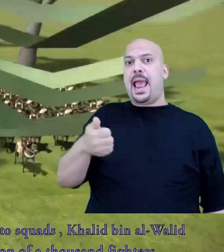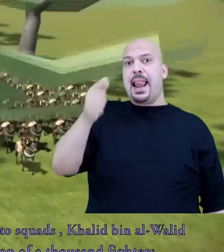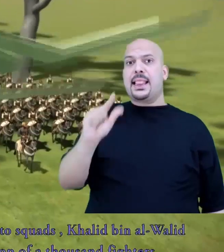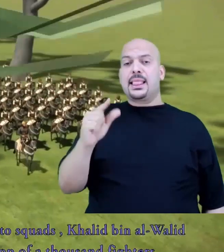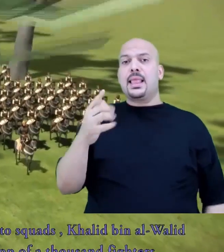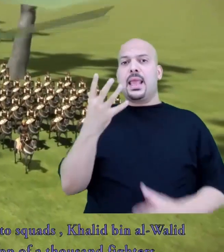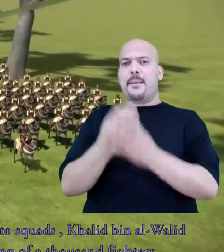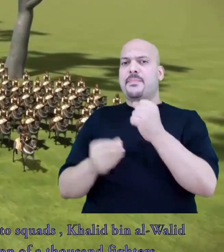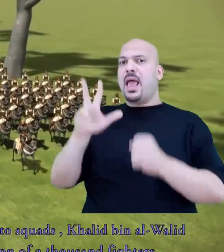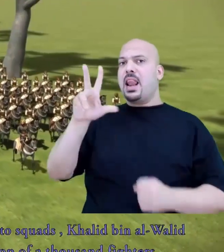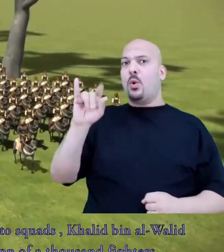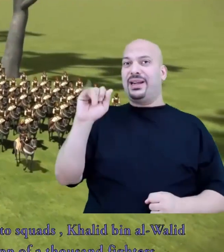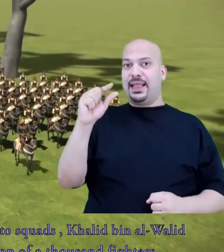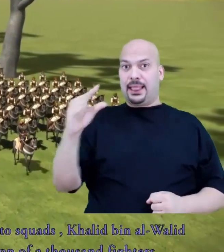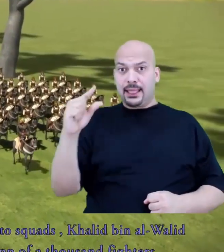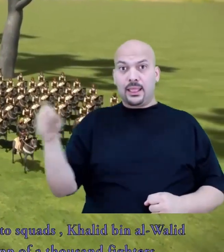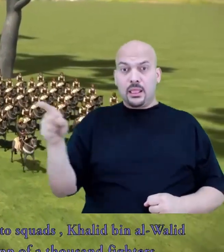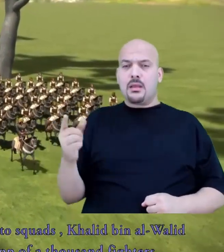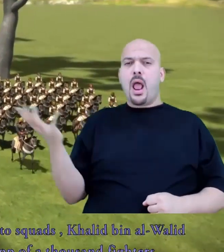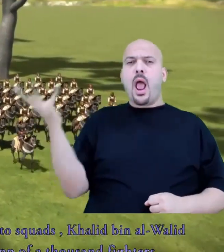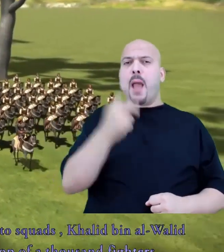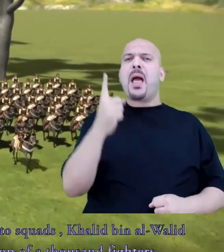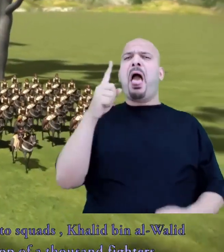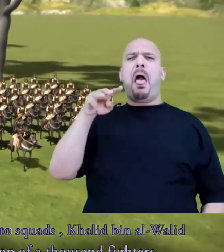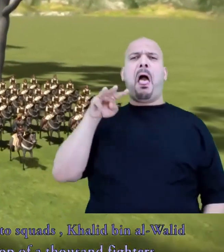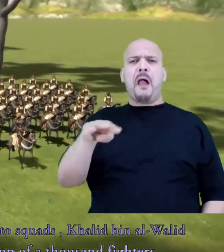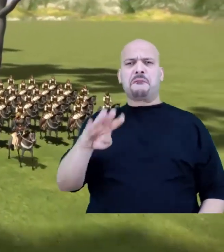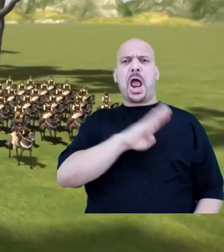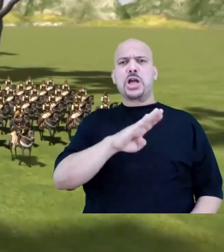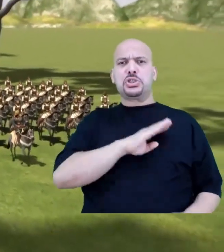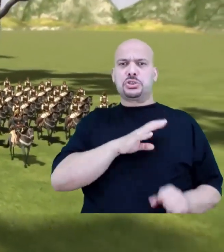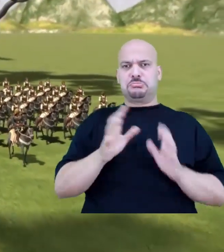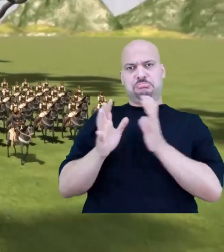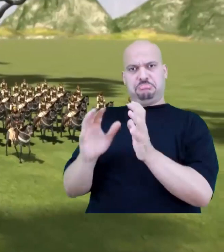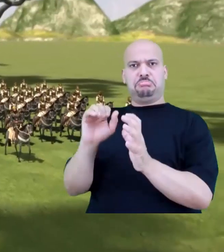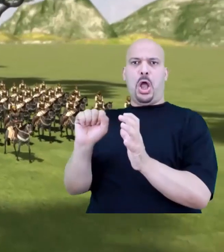على رأس 1000 من المقاتلين.